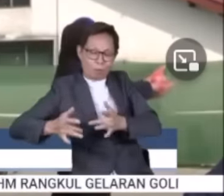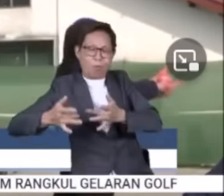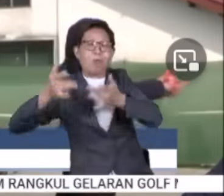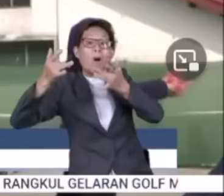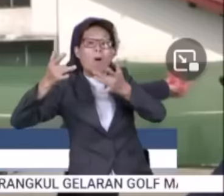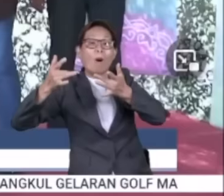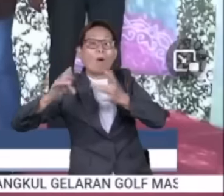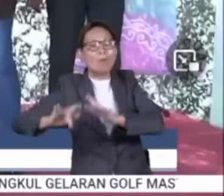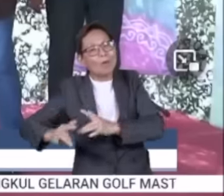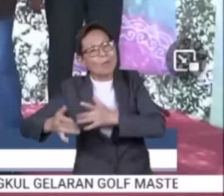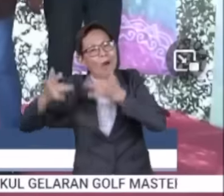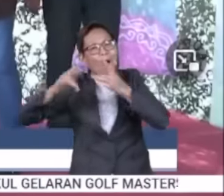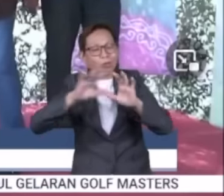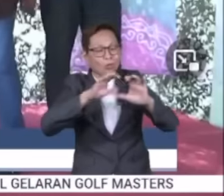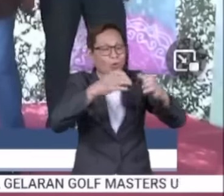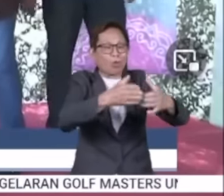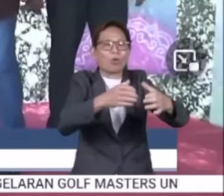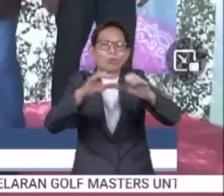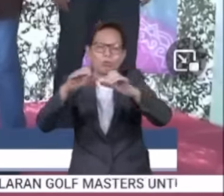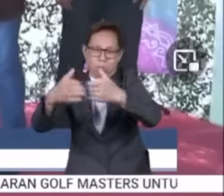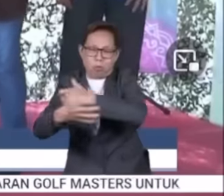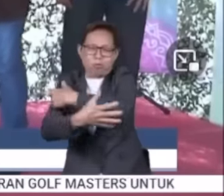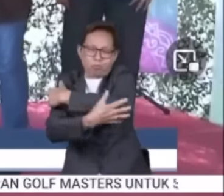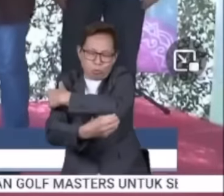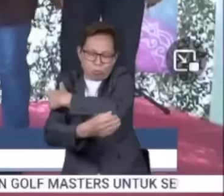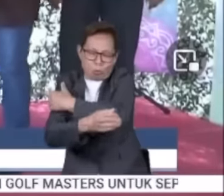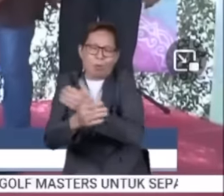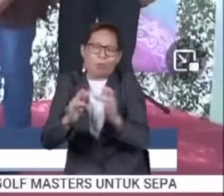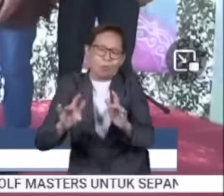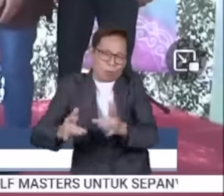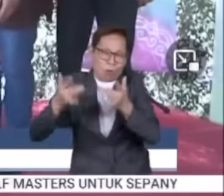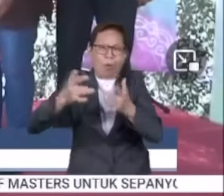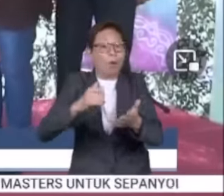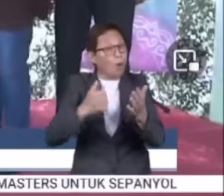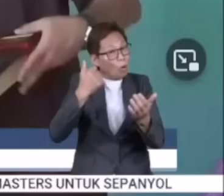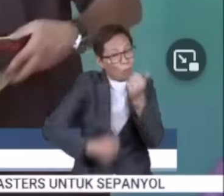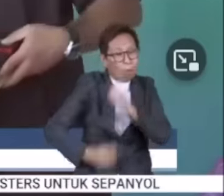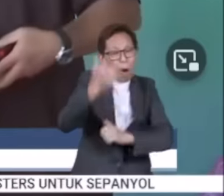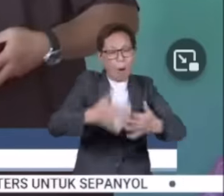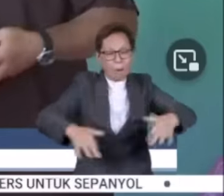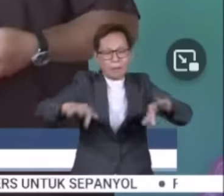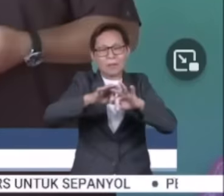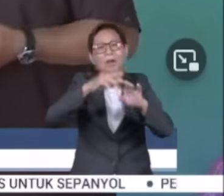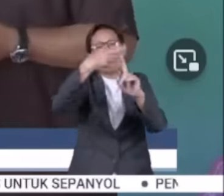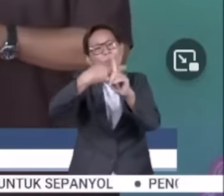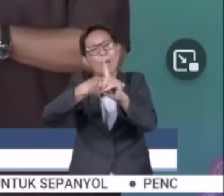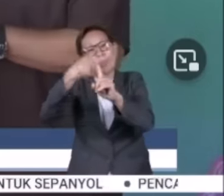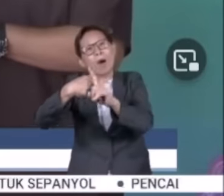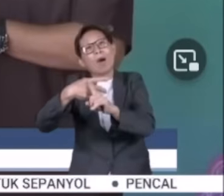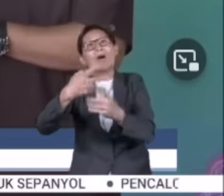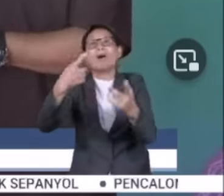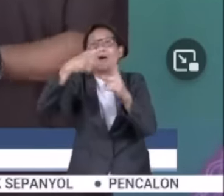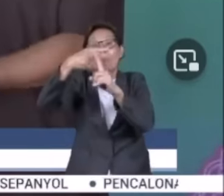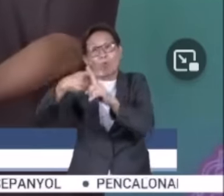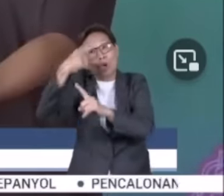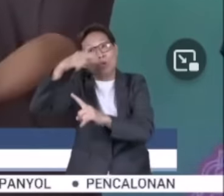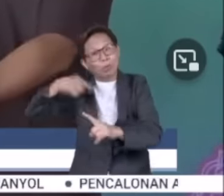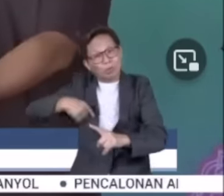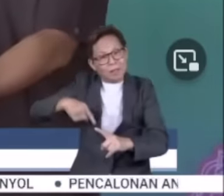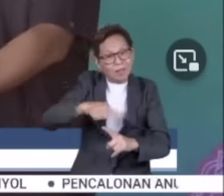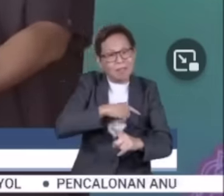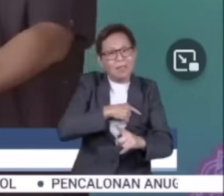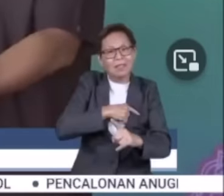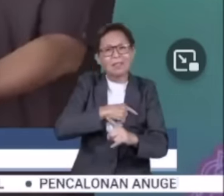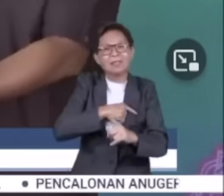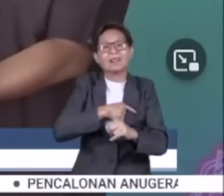beban golongan-golongan yang memerlukan. Itu yang paling penting dalam bulan Ramadan ini, bulan untuk kita,